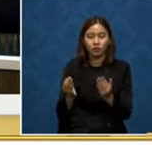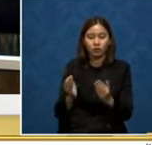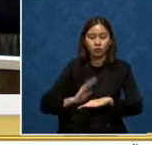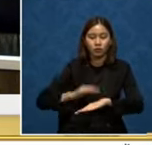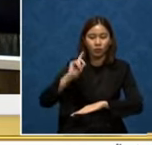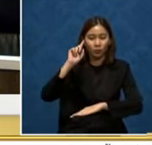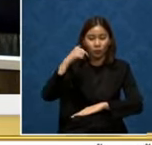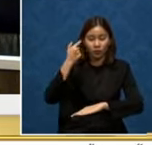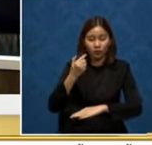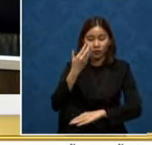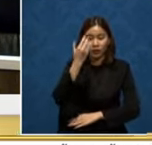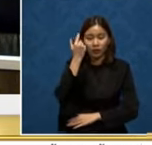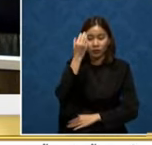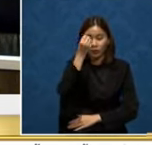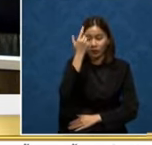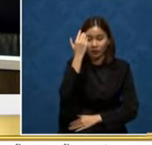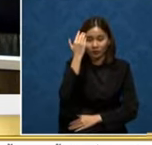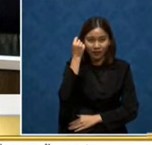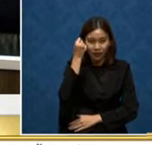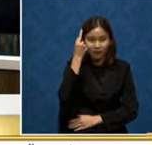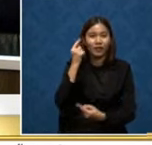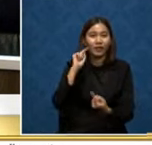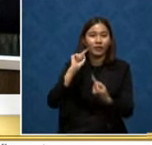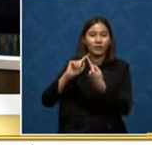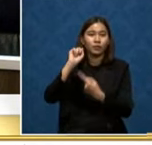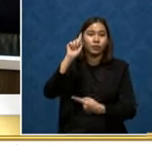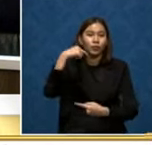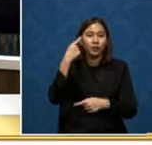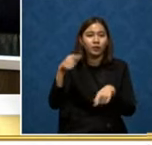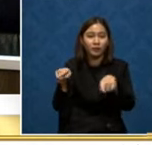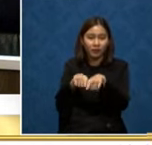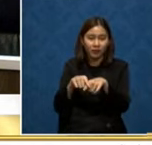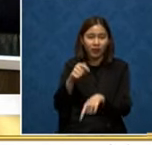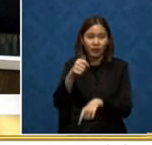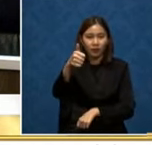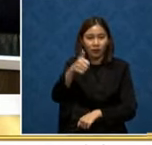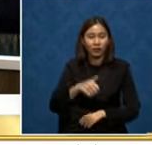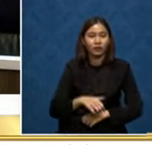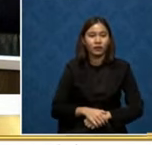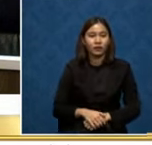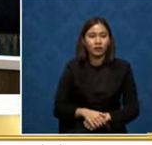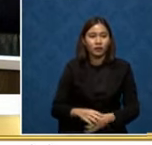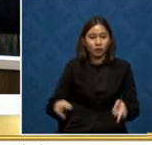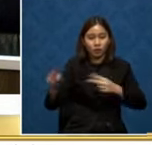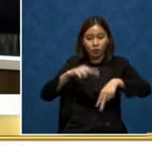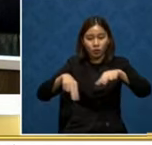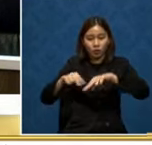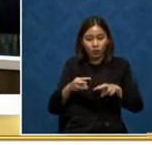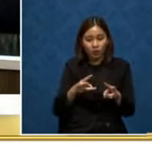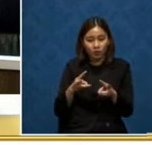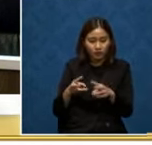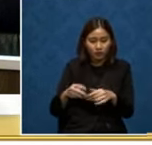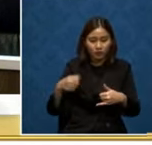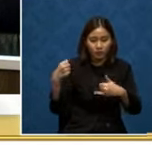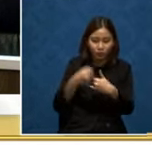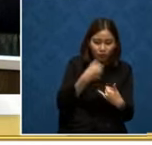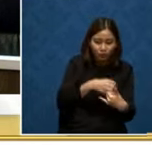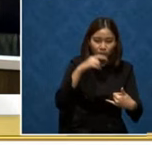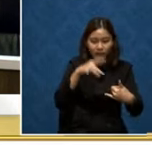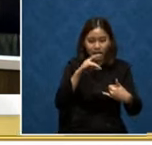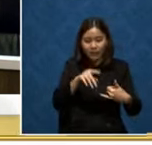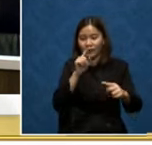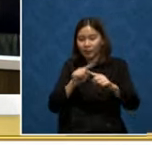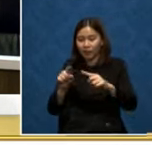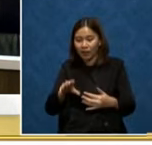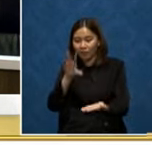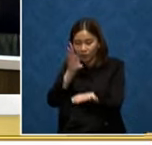ให้สามารถได้เข้าใจเข้าถึงผู้หญิด้วยกันแล้วสามารถที่จะตรวจสอบการทำรายร่างกายจากคู่ก